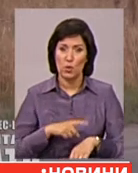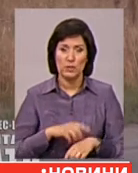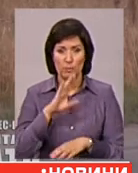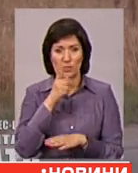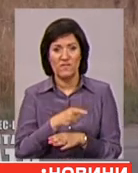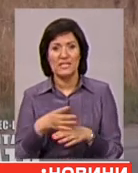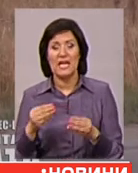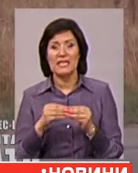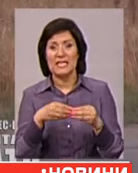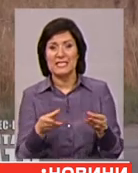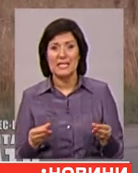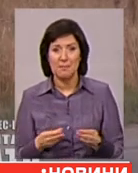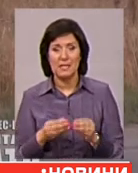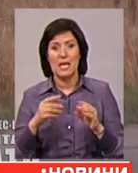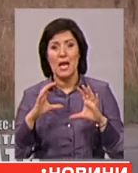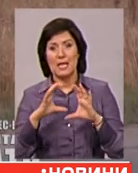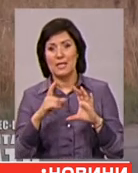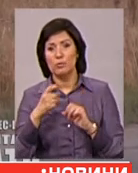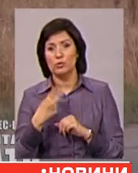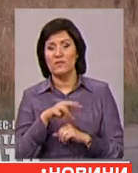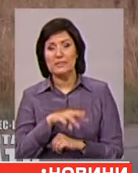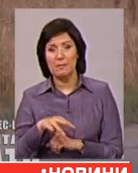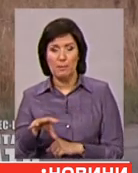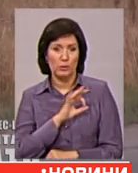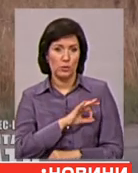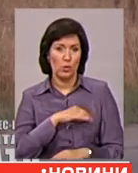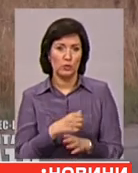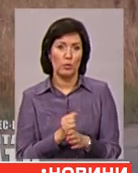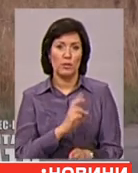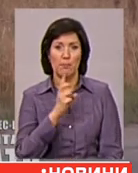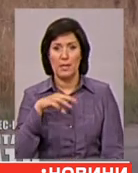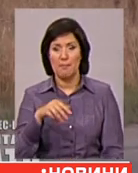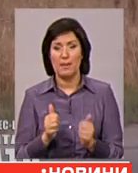випустив 10 мін калібру 120 мм та застосовував озброєння БМП біля Пісків.